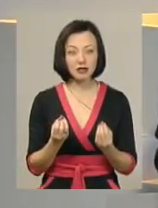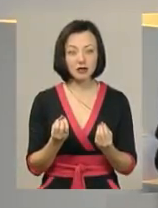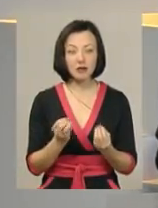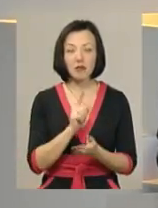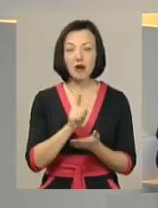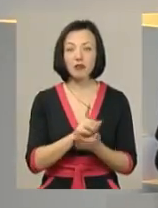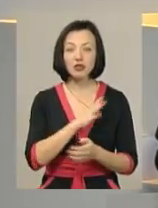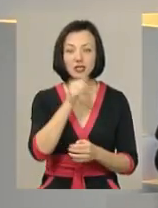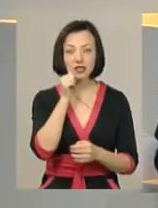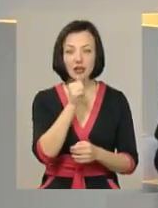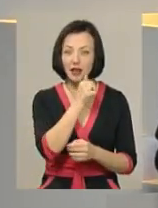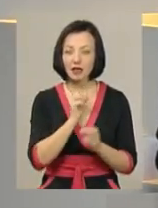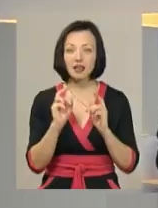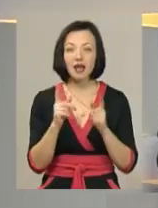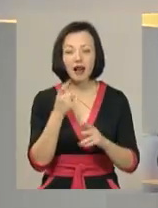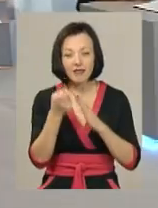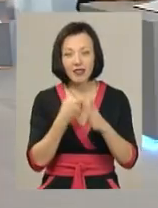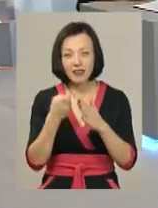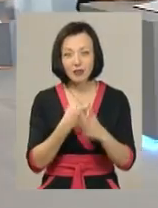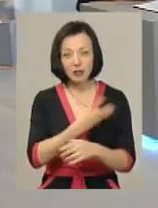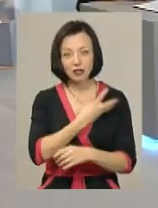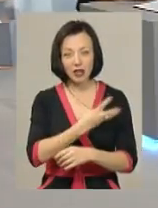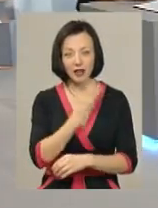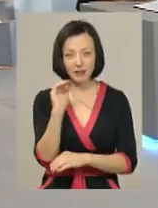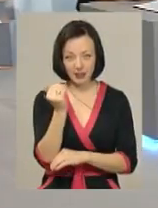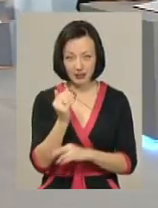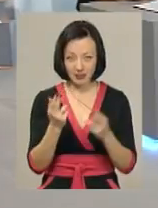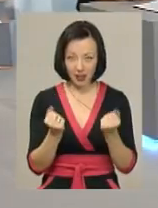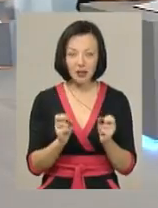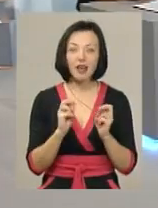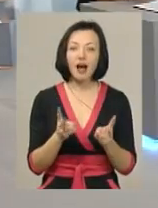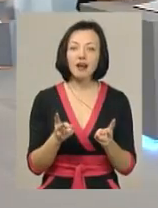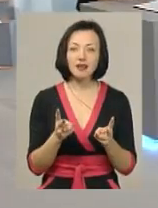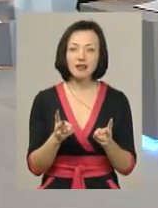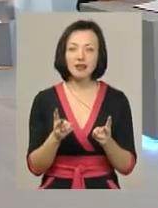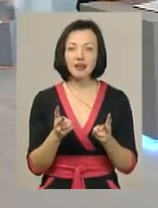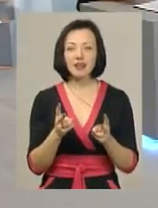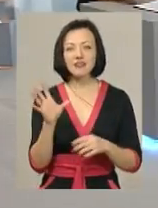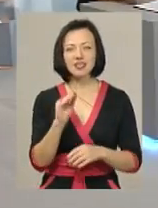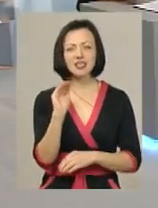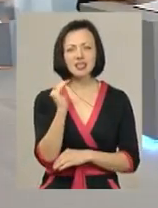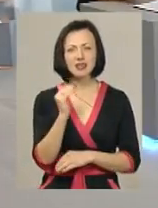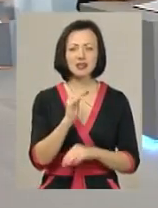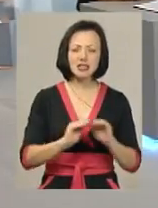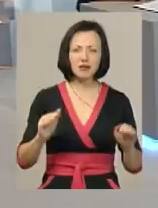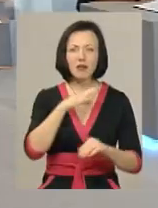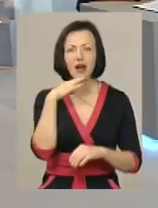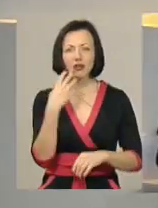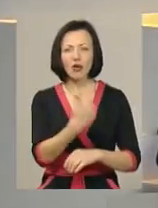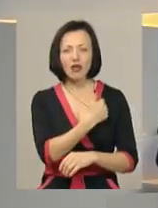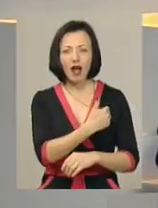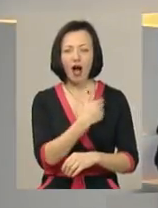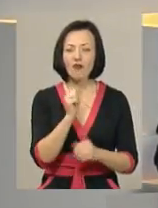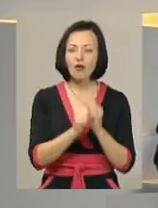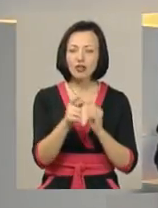бути якісь секретики як вивідати все ж таки бажання в дитини да от всі всі всі дітки багато чого хтять але в кожного є